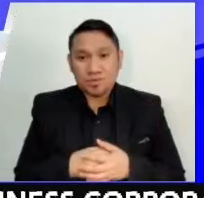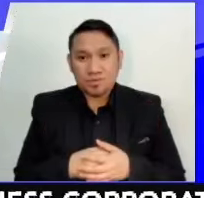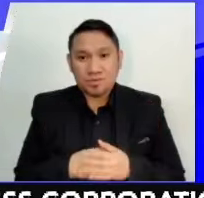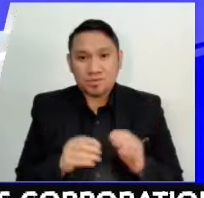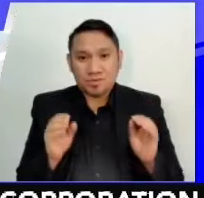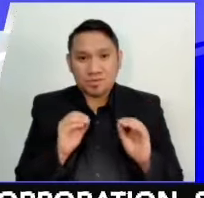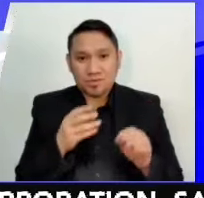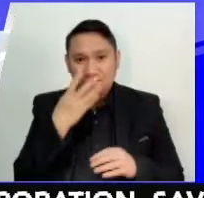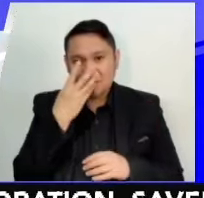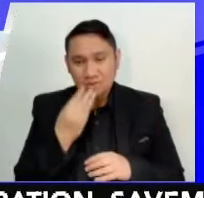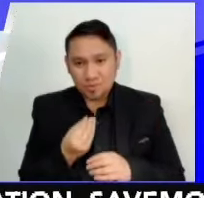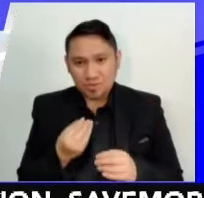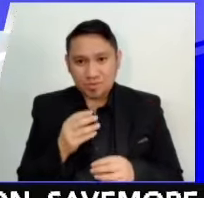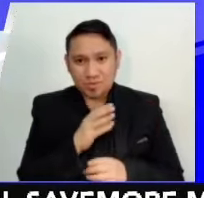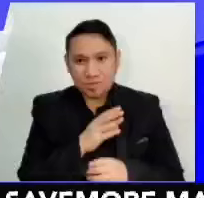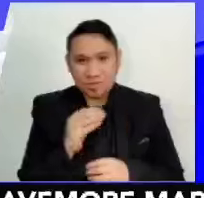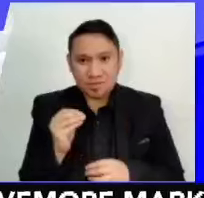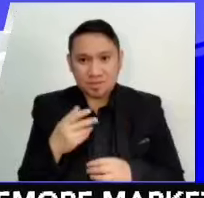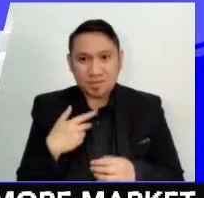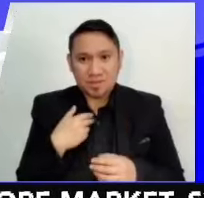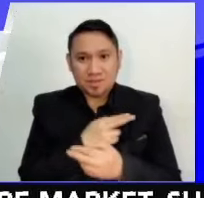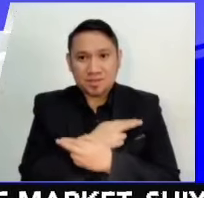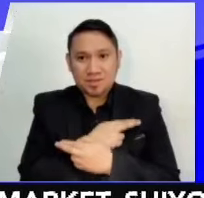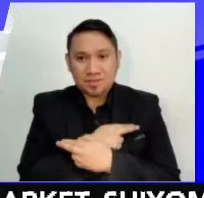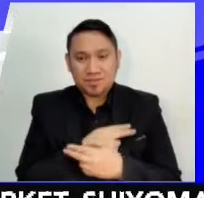lang at ano, nagpapahinga po, sir.